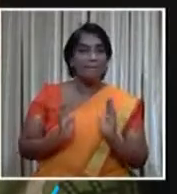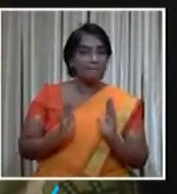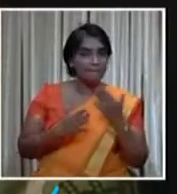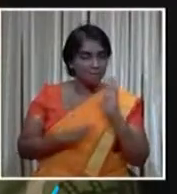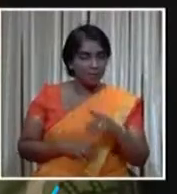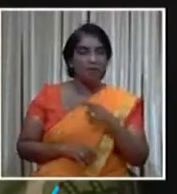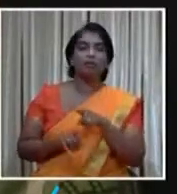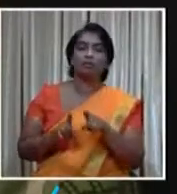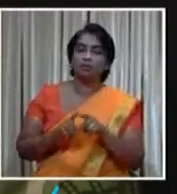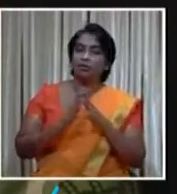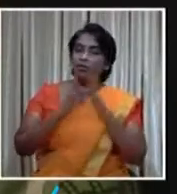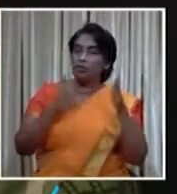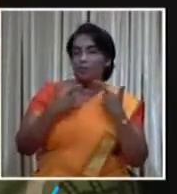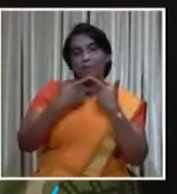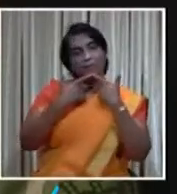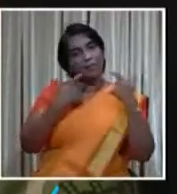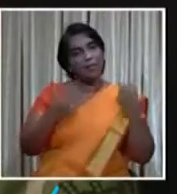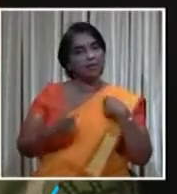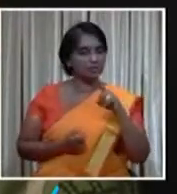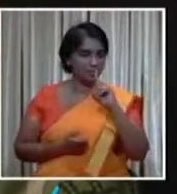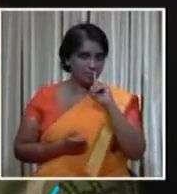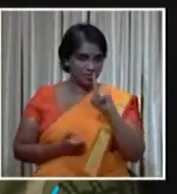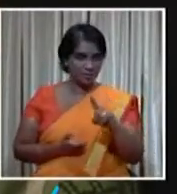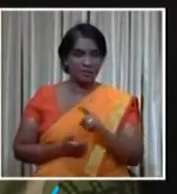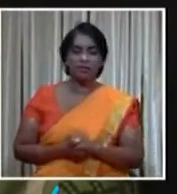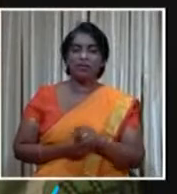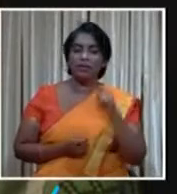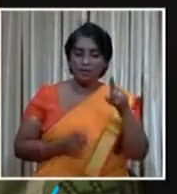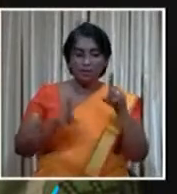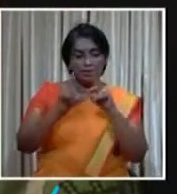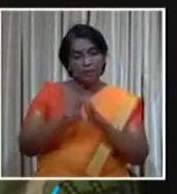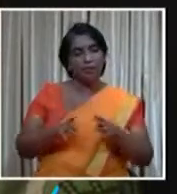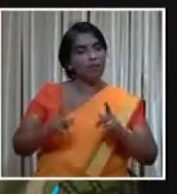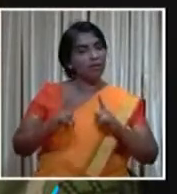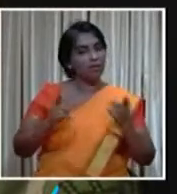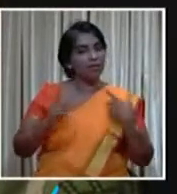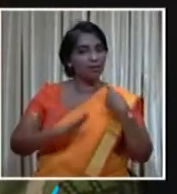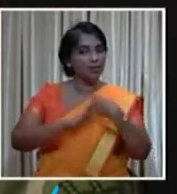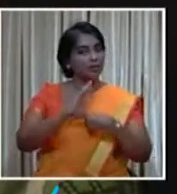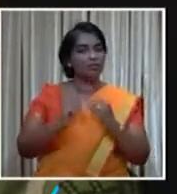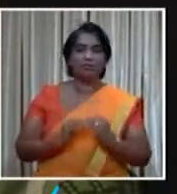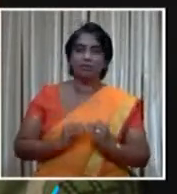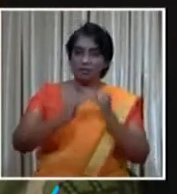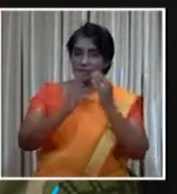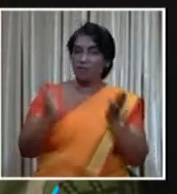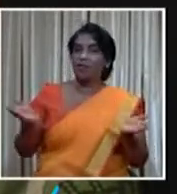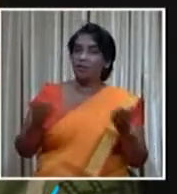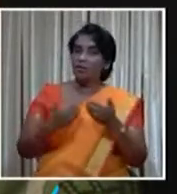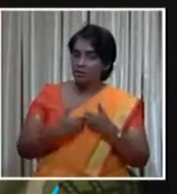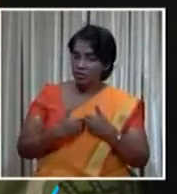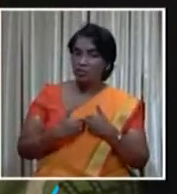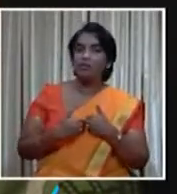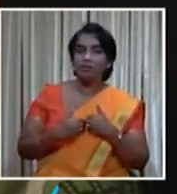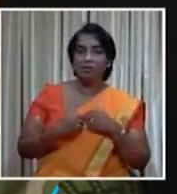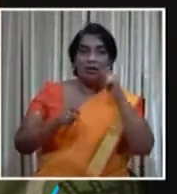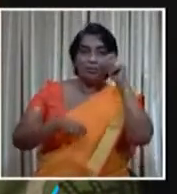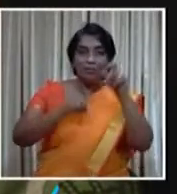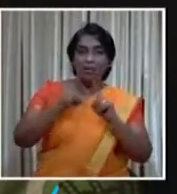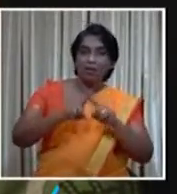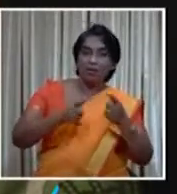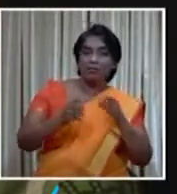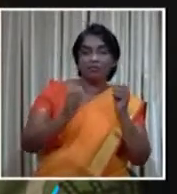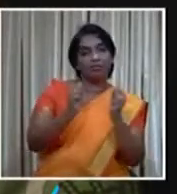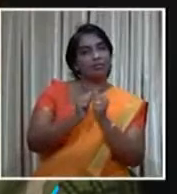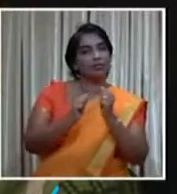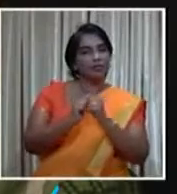බව මහත් අභිමානයෙන් යුතුව පවසා සිටිනවා. එලෙස සුවපත් වන දේශීය ගොඩනගන අපගේ අනෙක් උපාය මාර්ගය